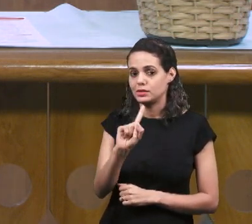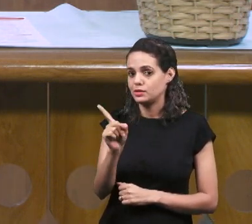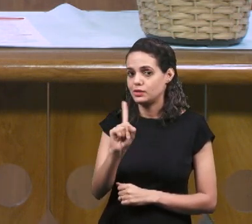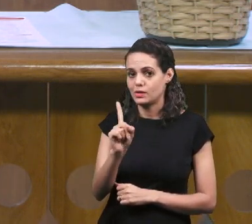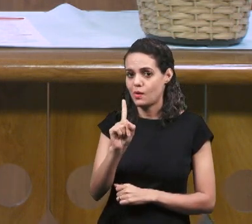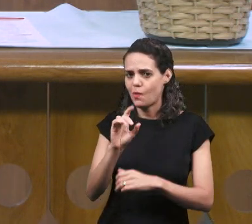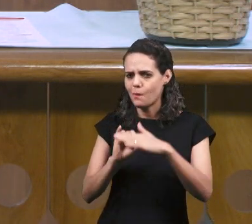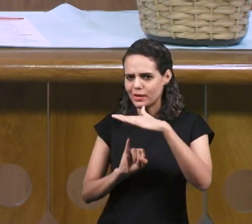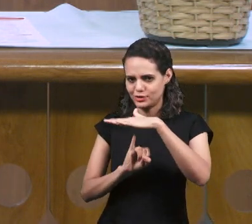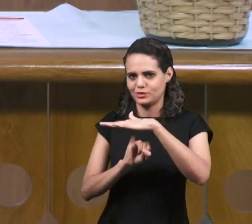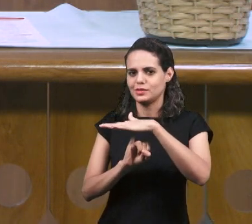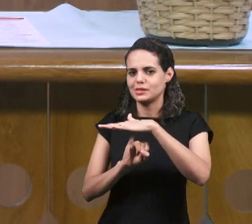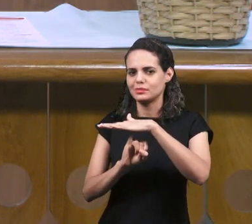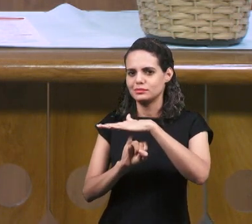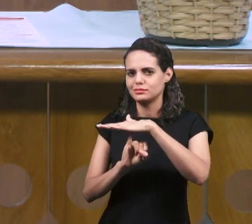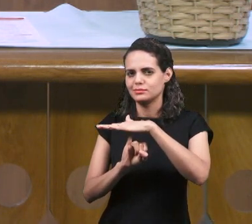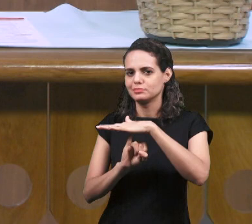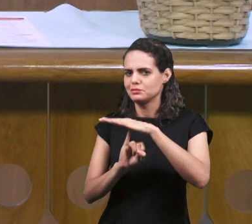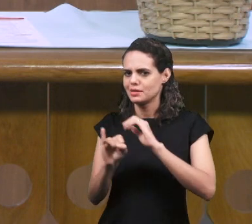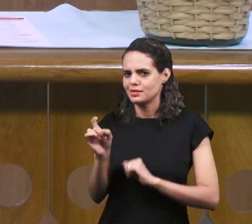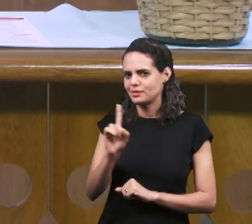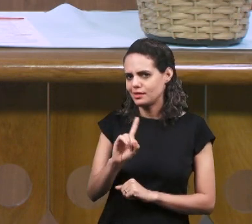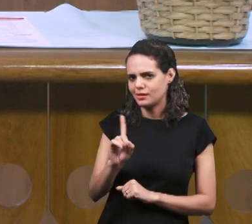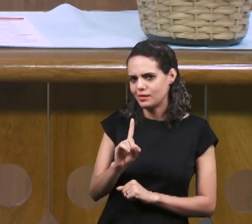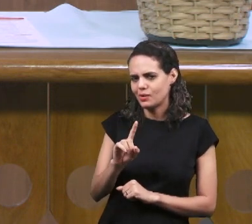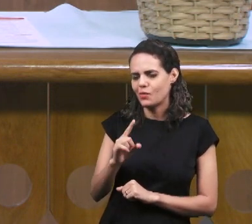Il existait, nous pouvons dire, les religieux de l'époque,